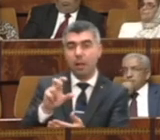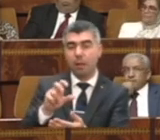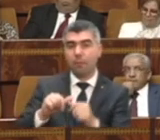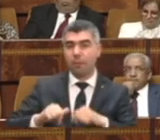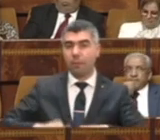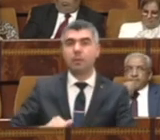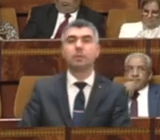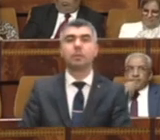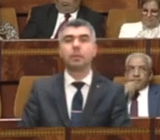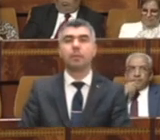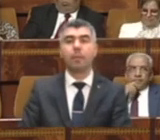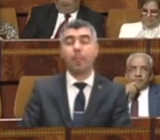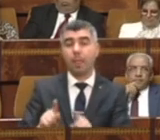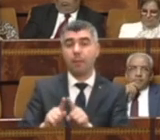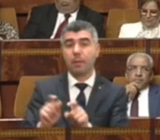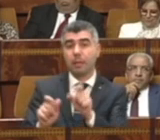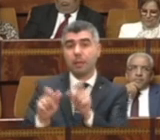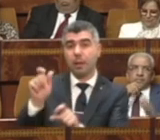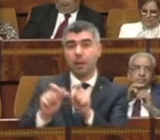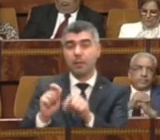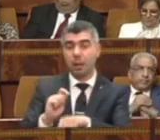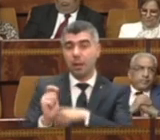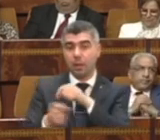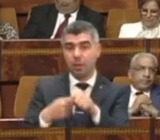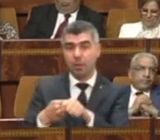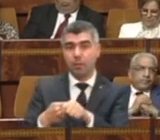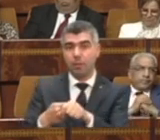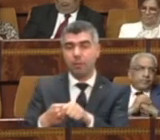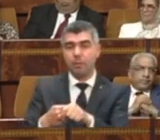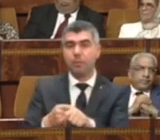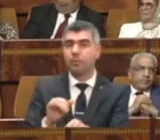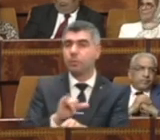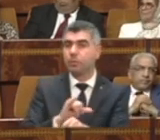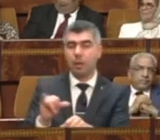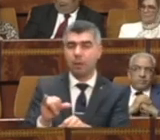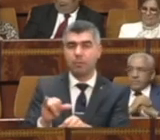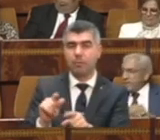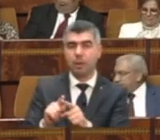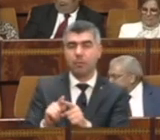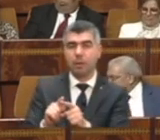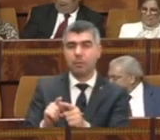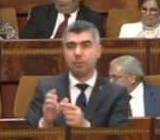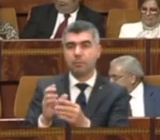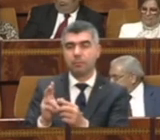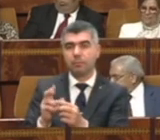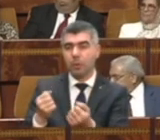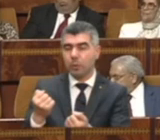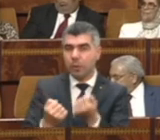ان الساكنه ديال العالم القروي لا يرقى قطاع النقل الى مستوطنات